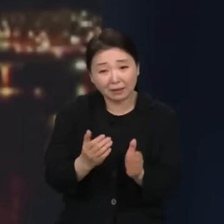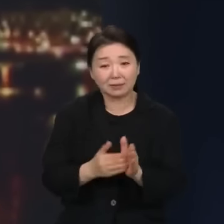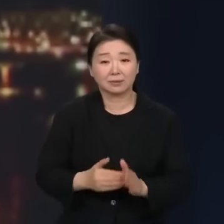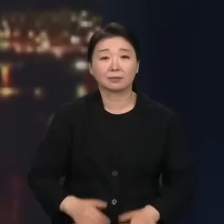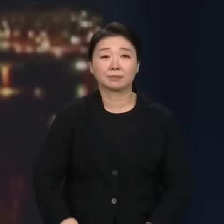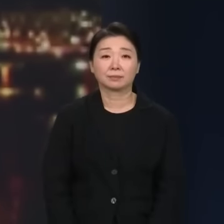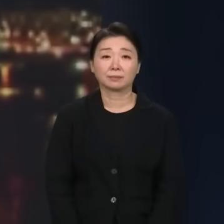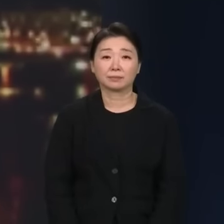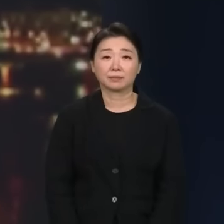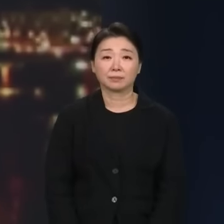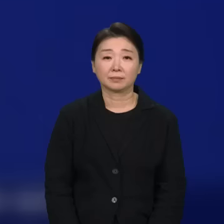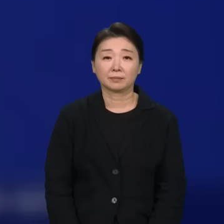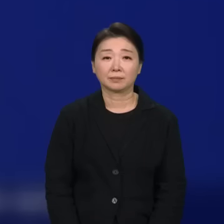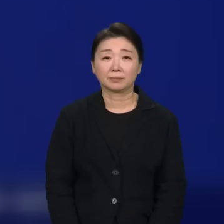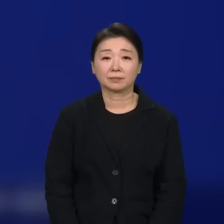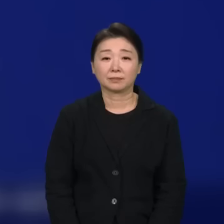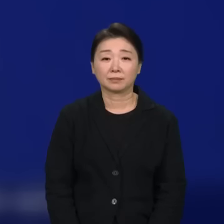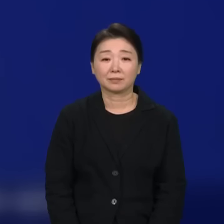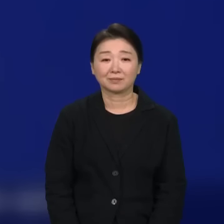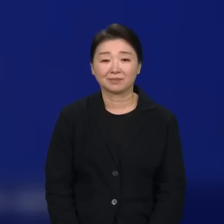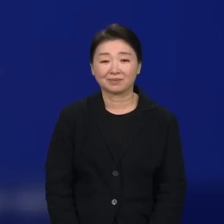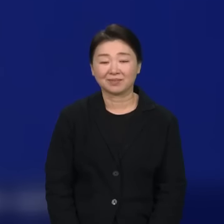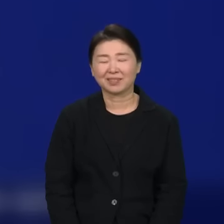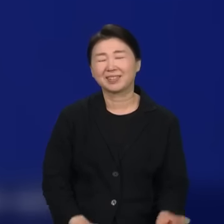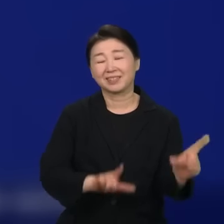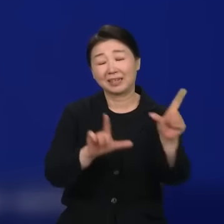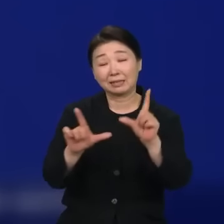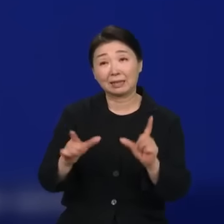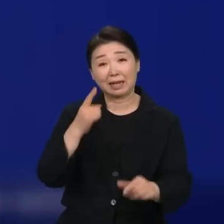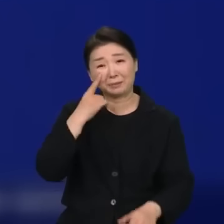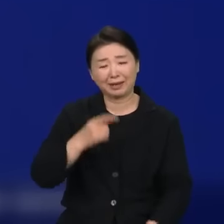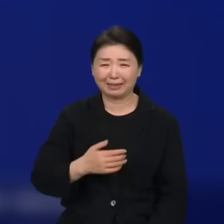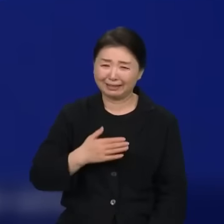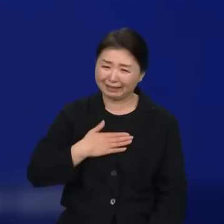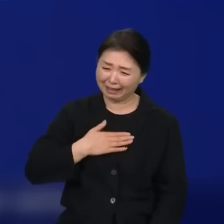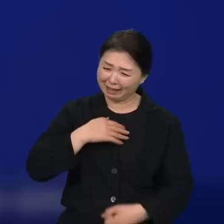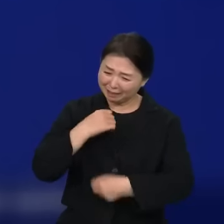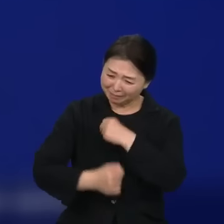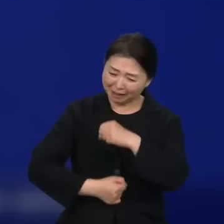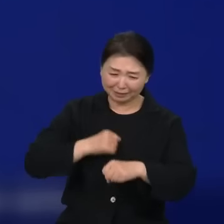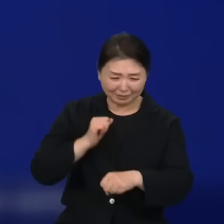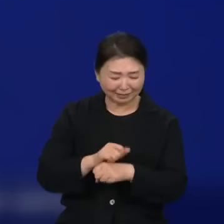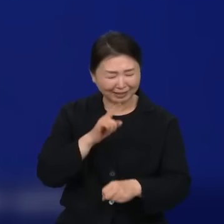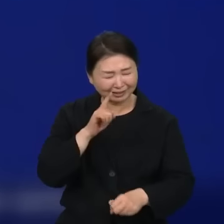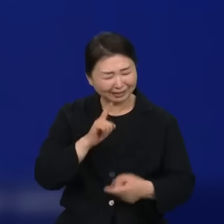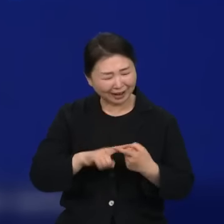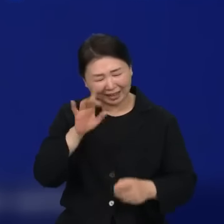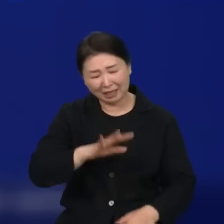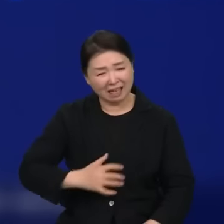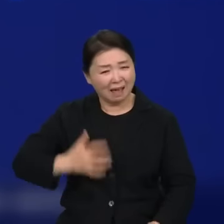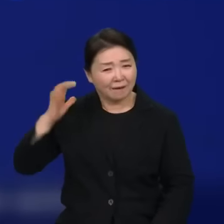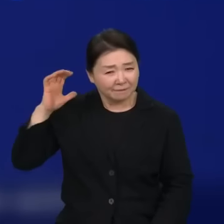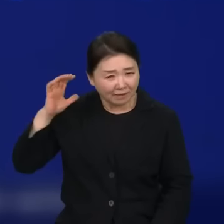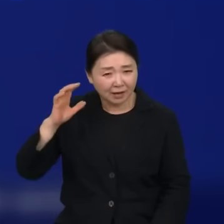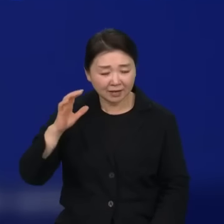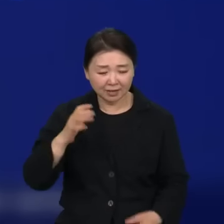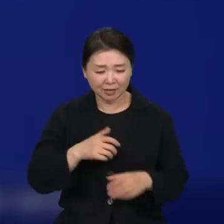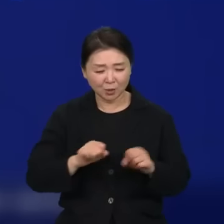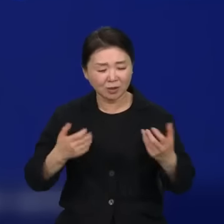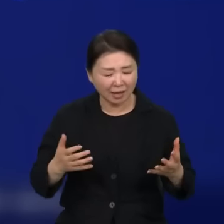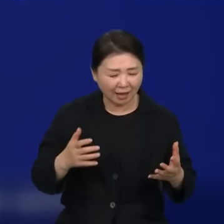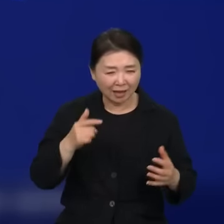네. 딱 살아보니까 성질대로 다 안 되더라고요. 욱하는 마음도 있고 도저히 용서가 안